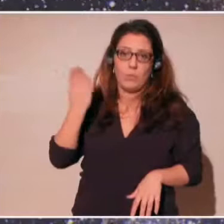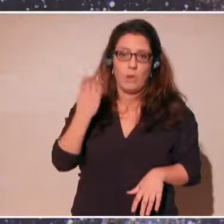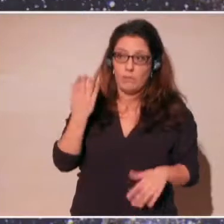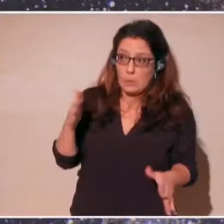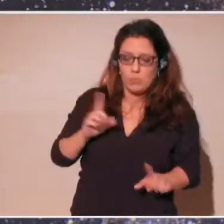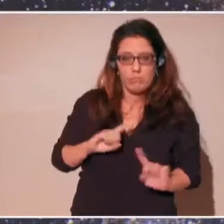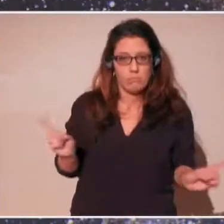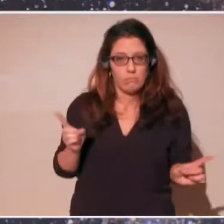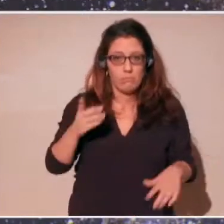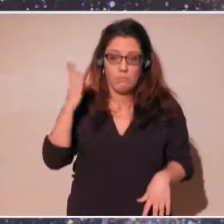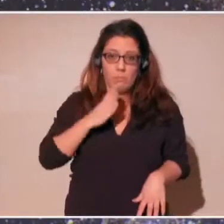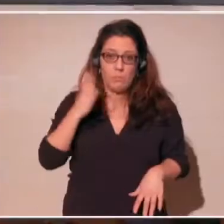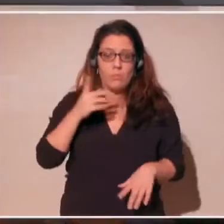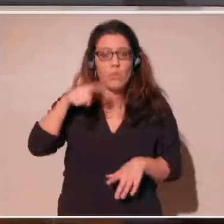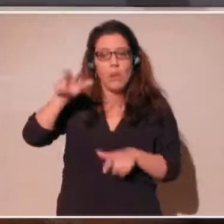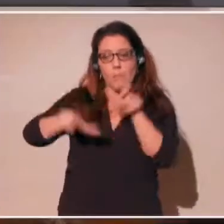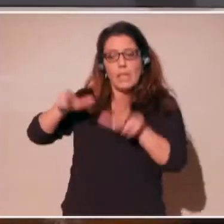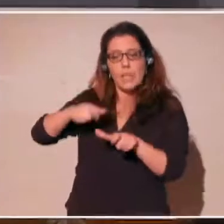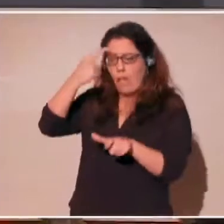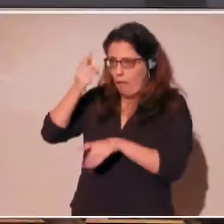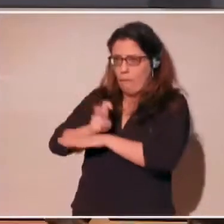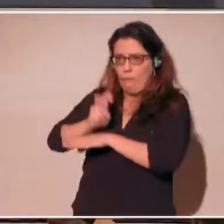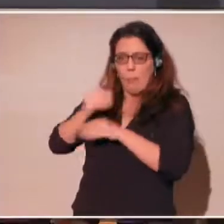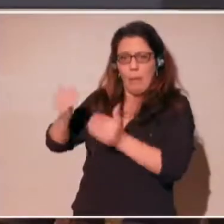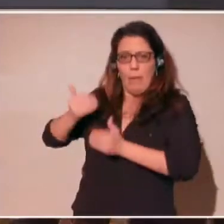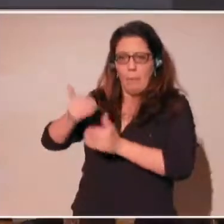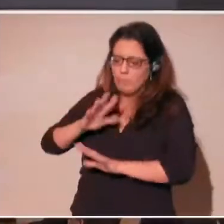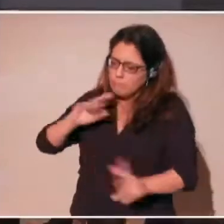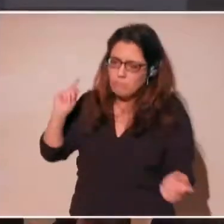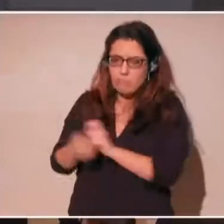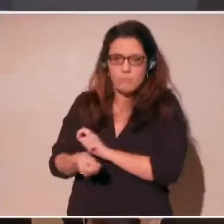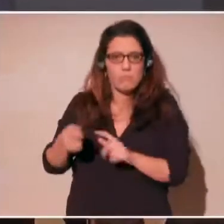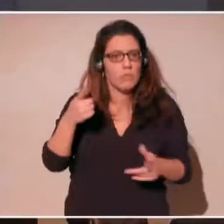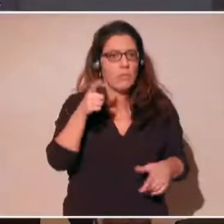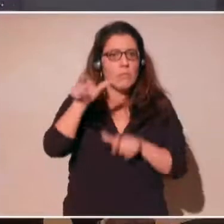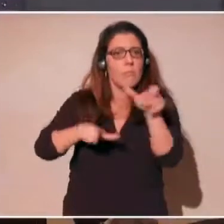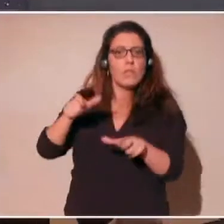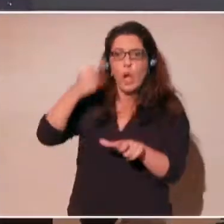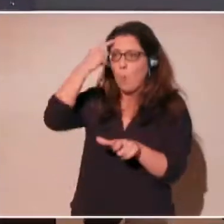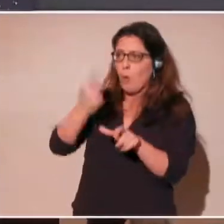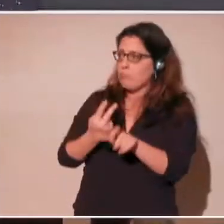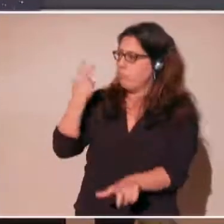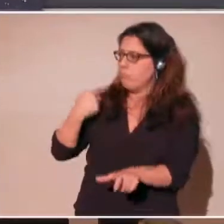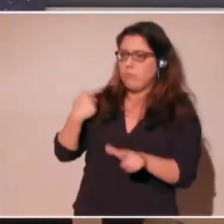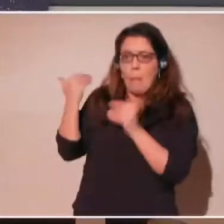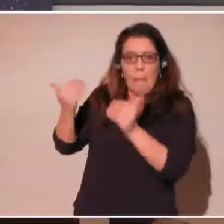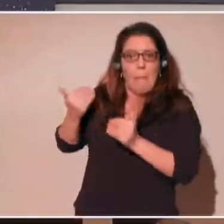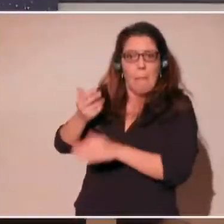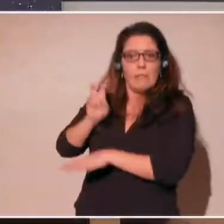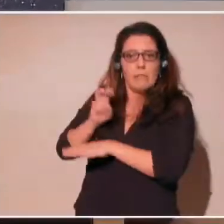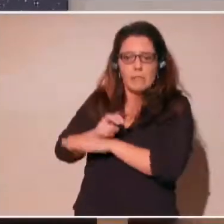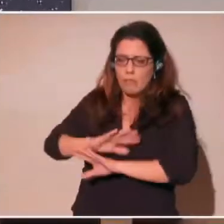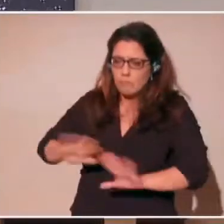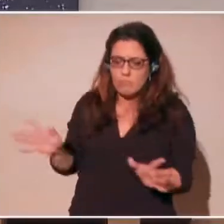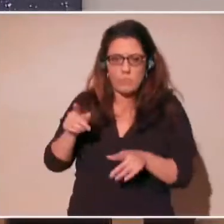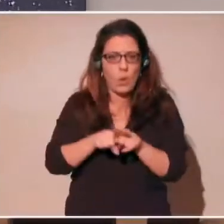faudra bousculer les conservatismes, résister à ceux qui croient que ce qu'ils ont connu doit toujours être, refuser de suivre ceux qui prétendent